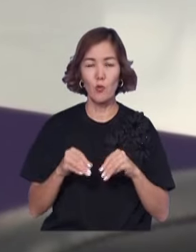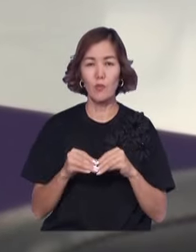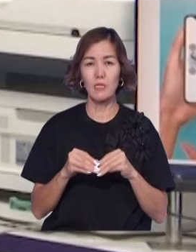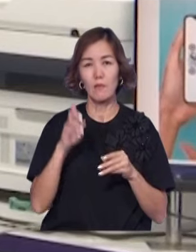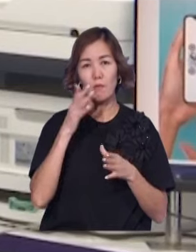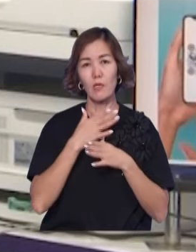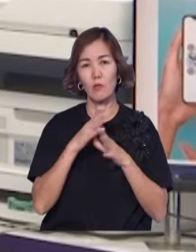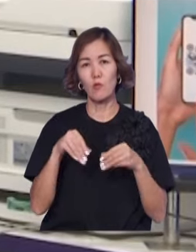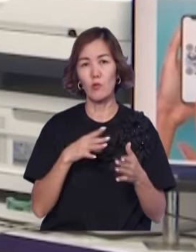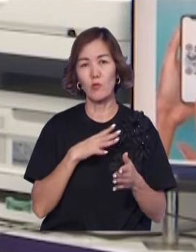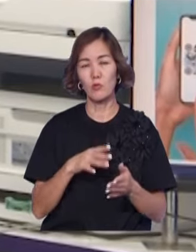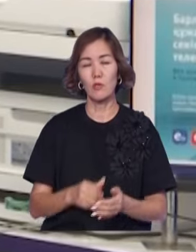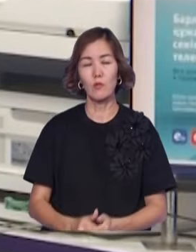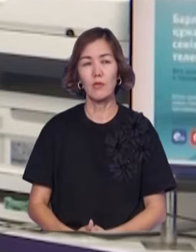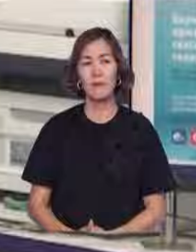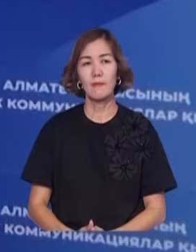қолдау көрсетілуде.